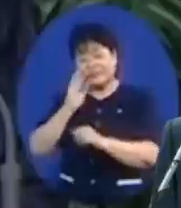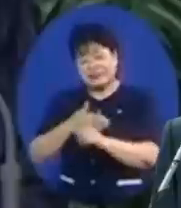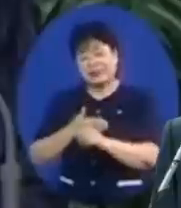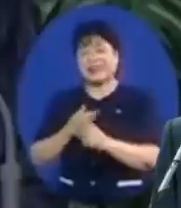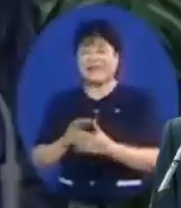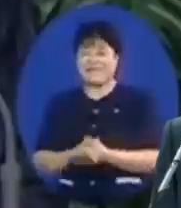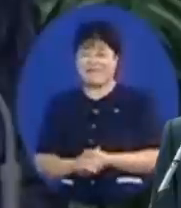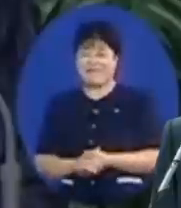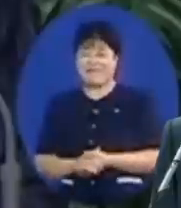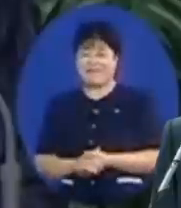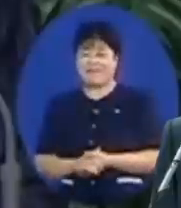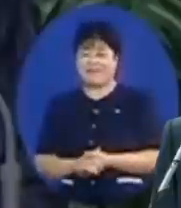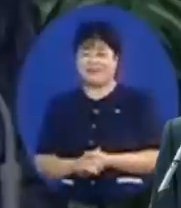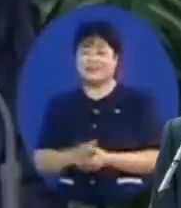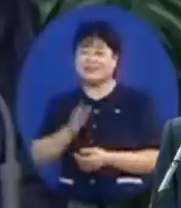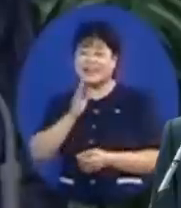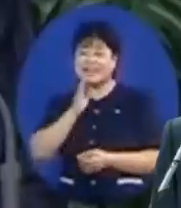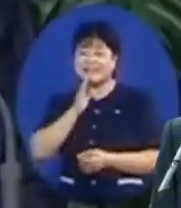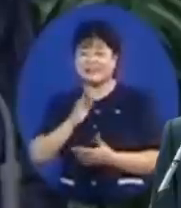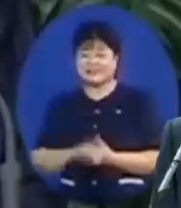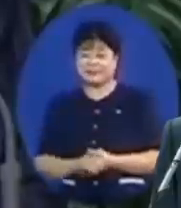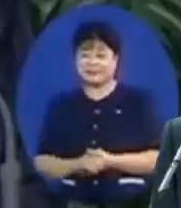것을 할 때는